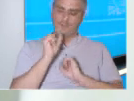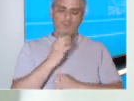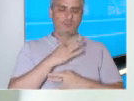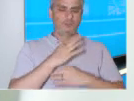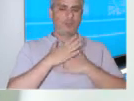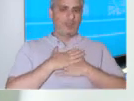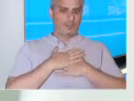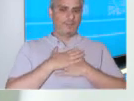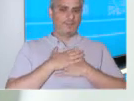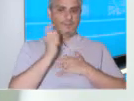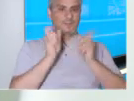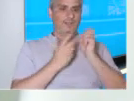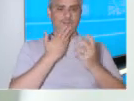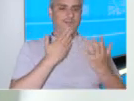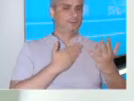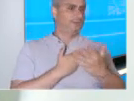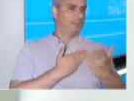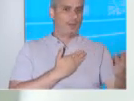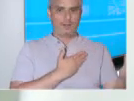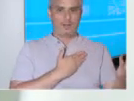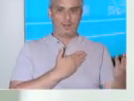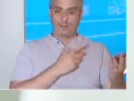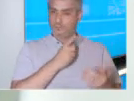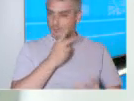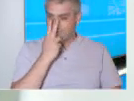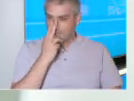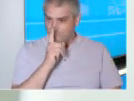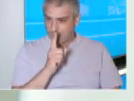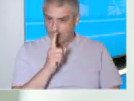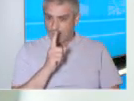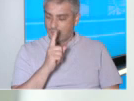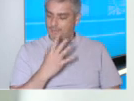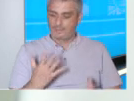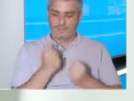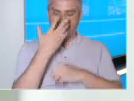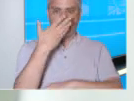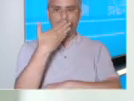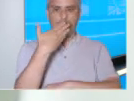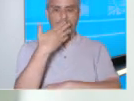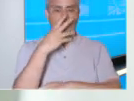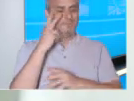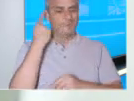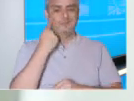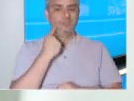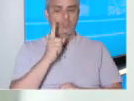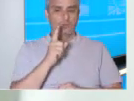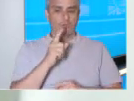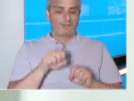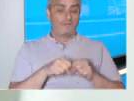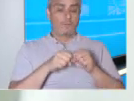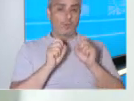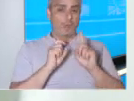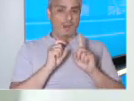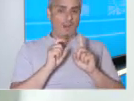שלי הם אזרחי ישראל. זה ניסיון להציל את המדינה ממערכת מושחתת